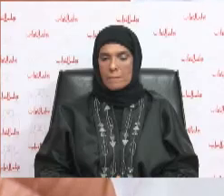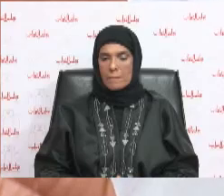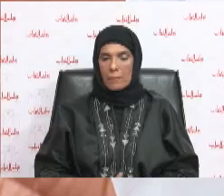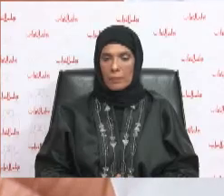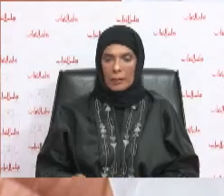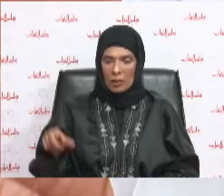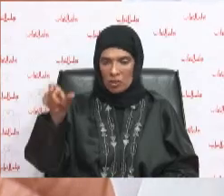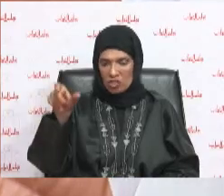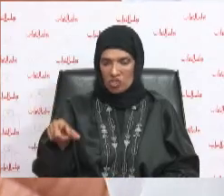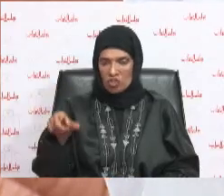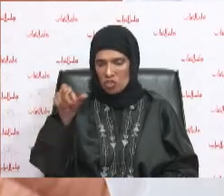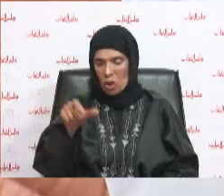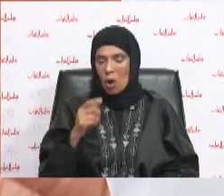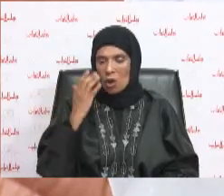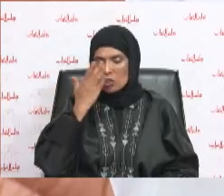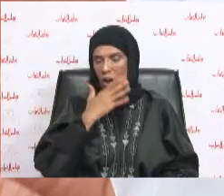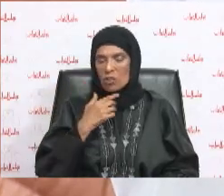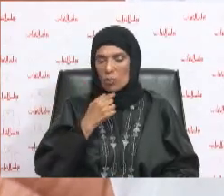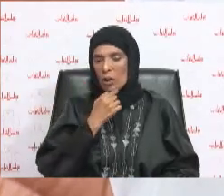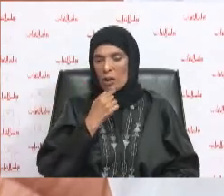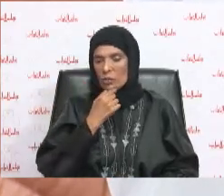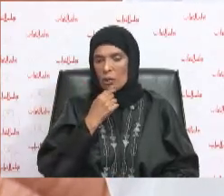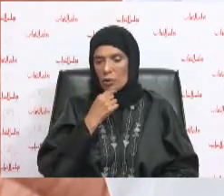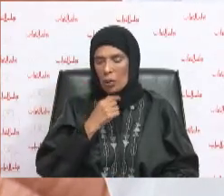الآسيويين طبعا هذه